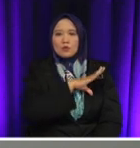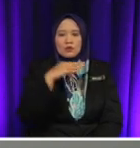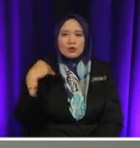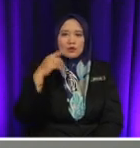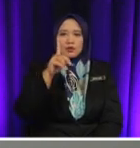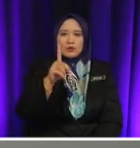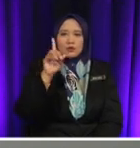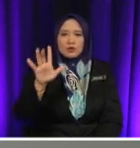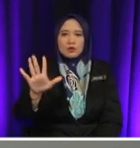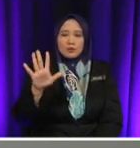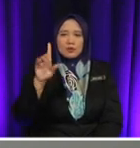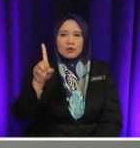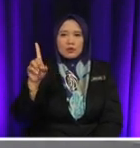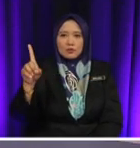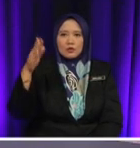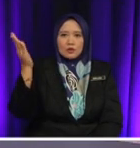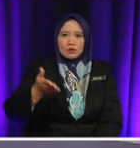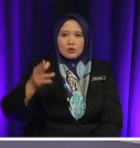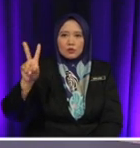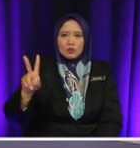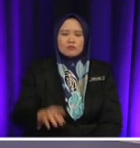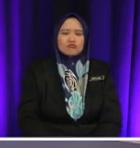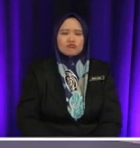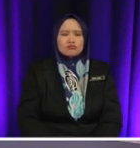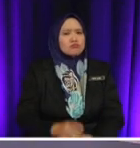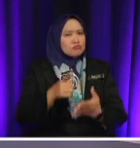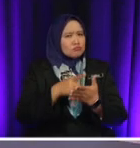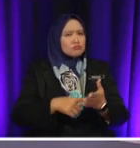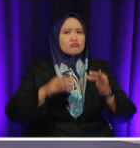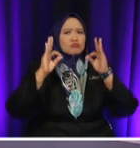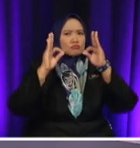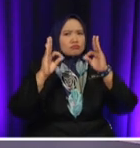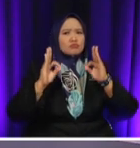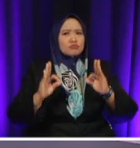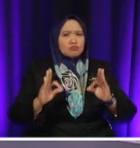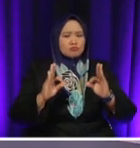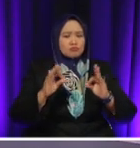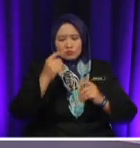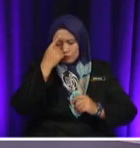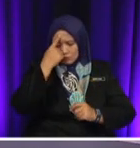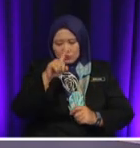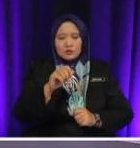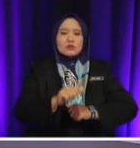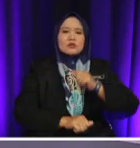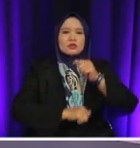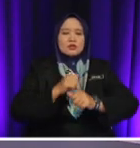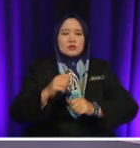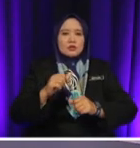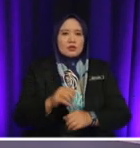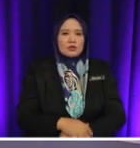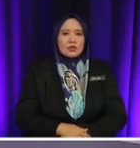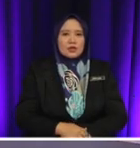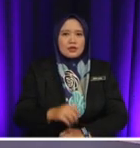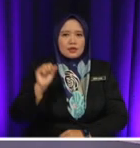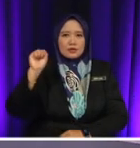15112 Oke kita tengok sedikit apakah format pentaksiran untuk sains SPM kertas dan